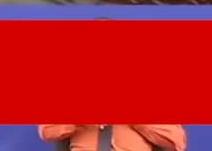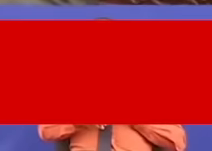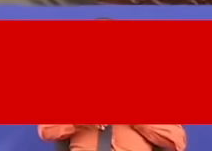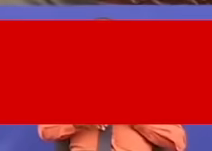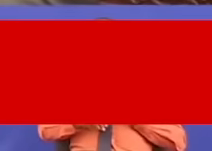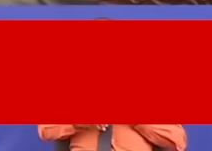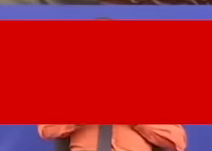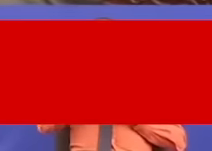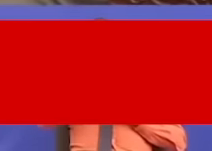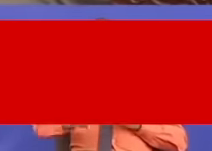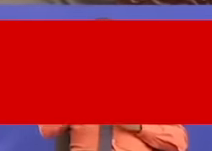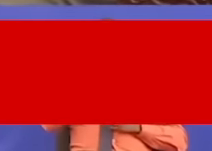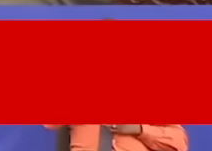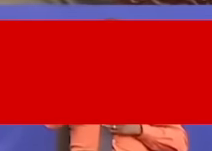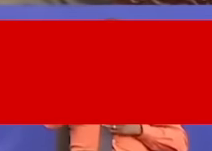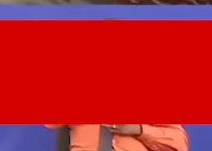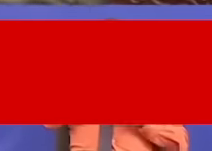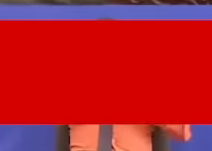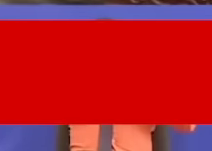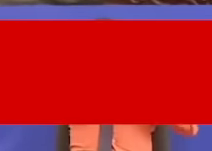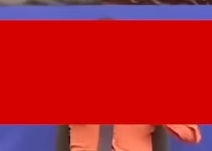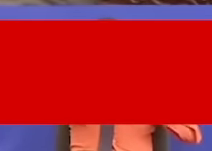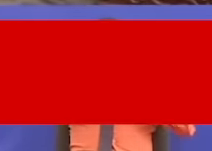ni n